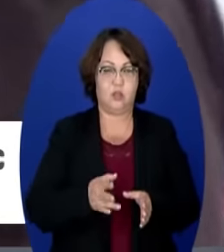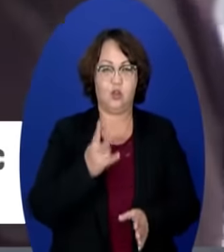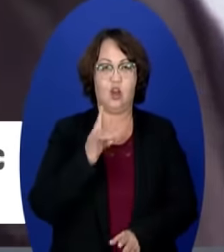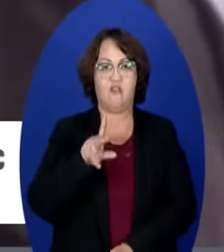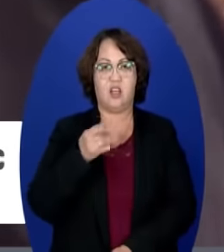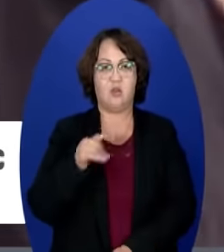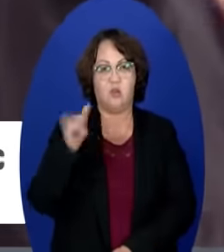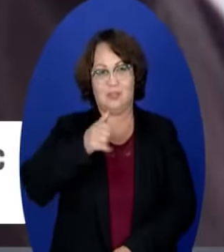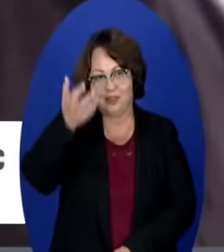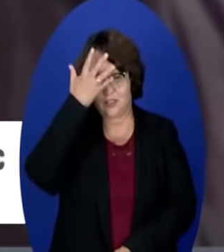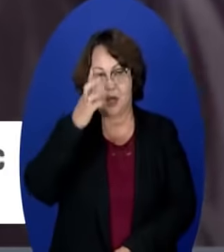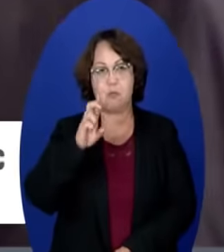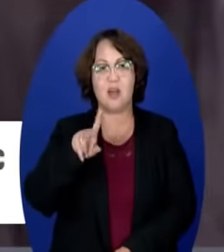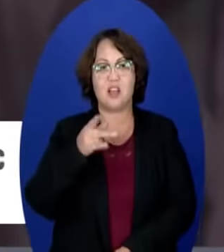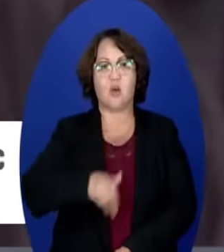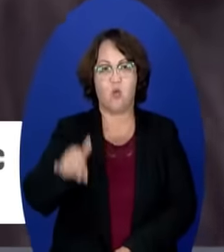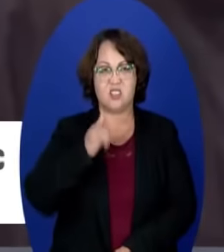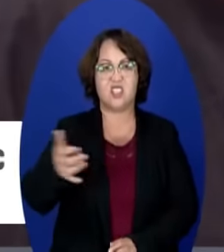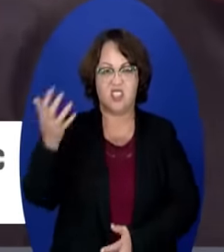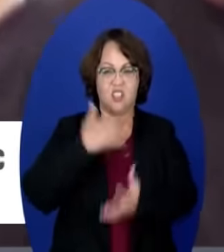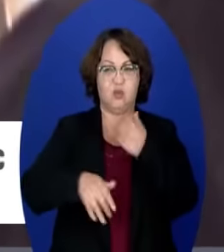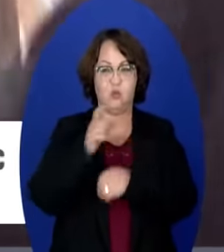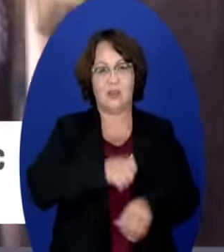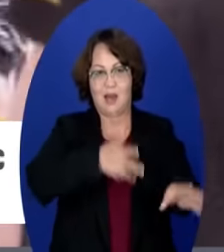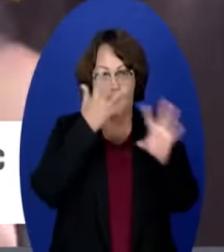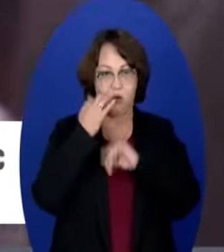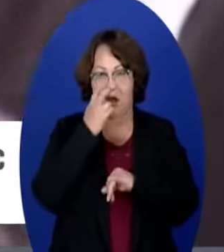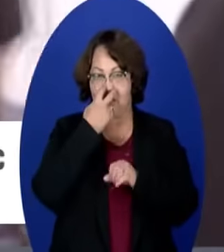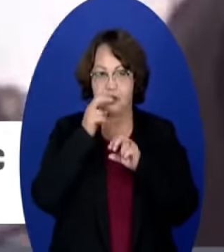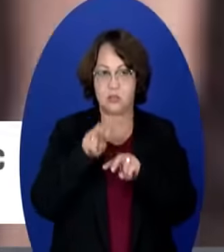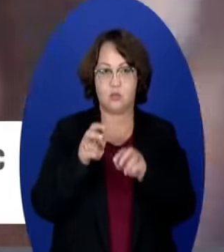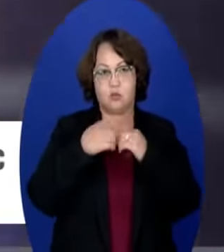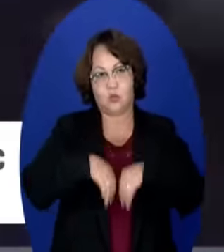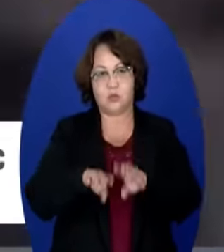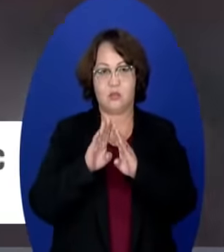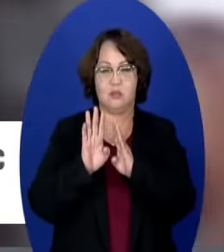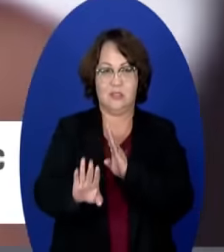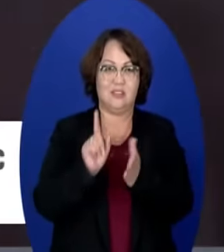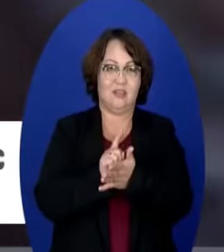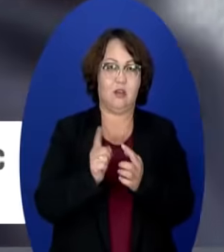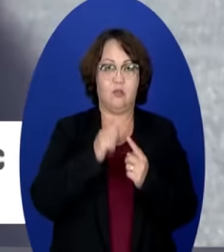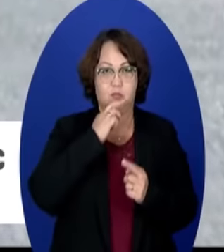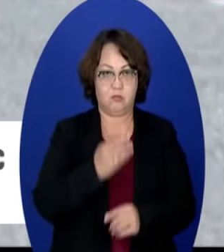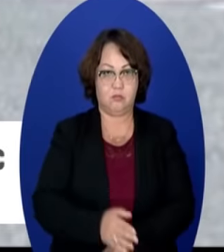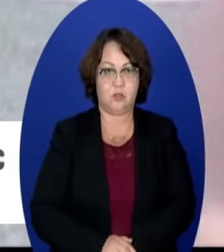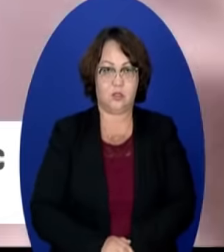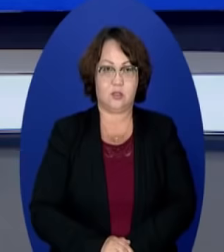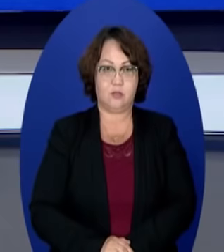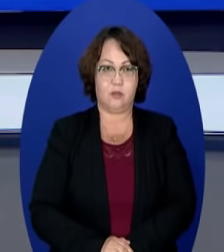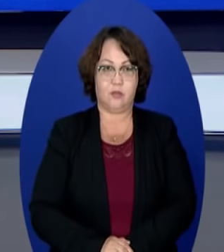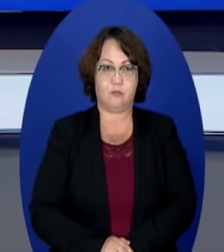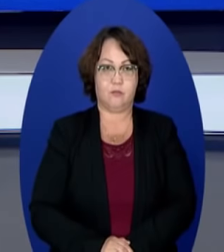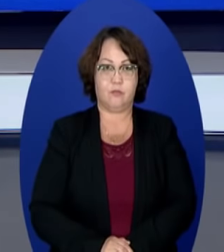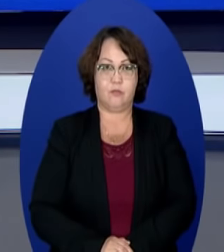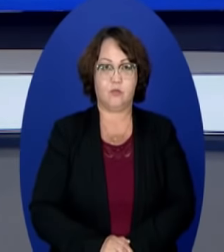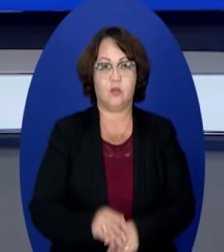засгийн газар харин Бельгиэс ирж байгаа хүмүүсийг 10 хоног ажиглан тусгаарлалтанд заавал хамруулна гэдгээ мэдгдээд байна.